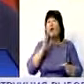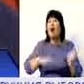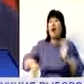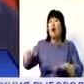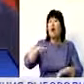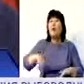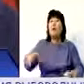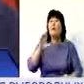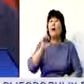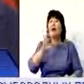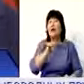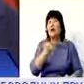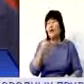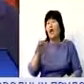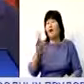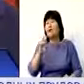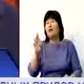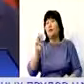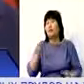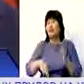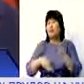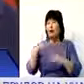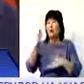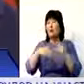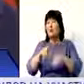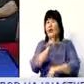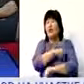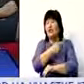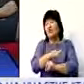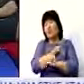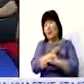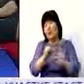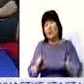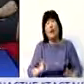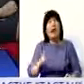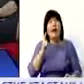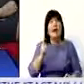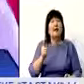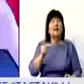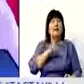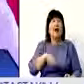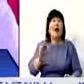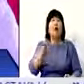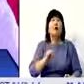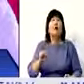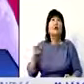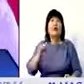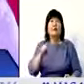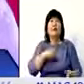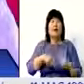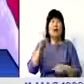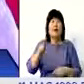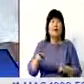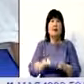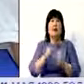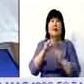В ауле Бекижанова при поддержке меценатов строится врачебная амбулатория. Одна из меценатов Айткуль Абдыкадырова, бизнес-вумен, в